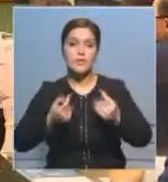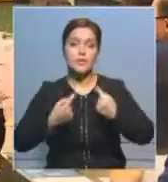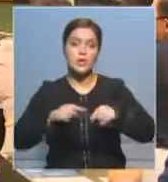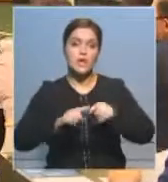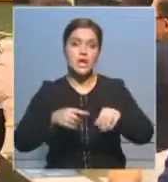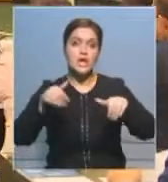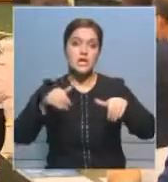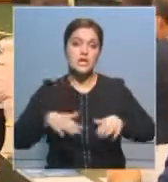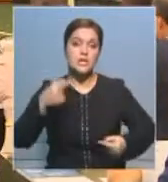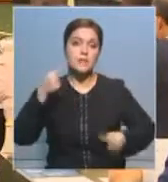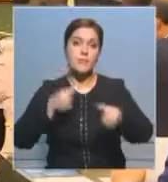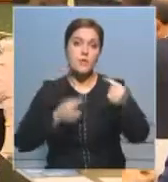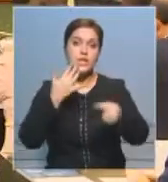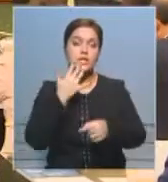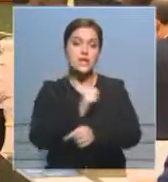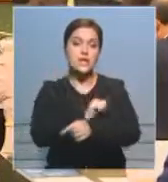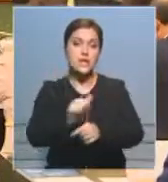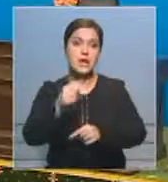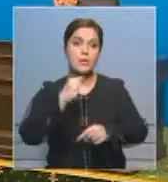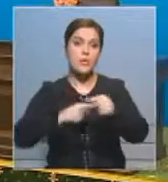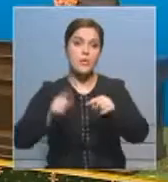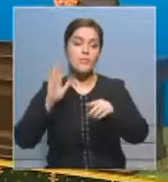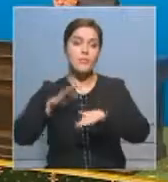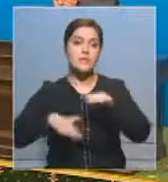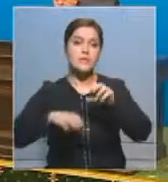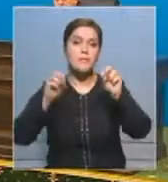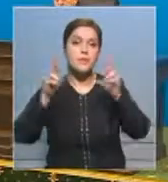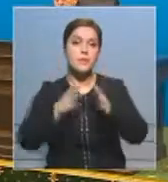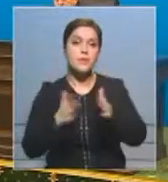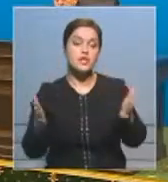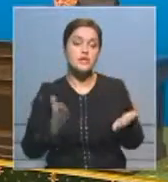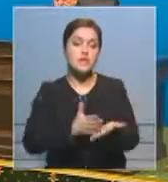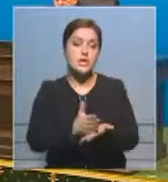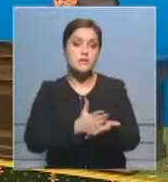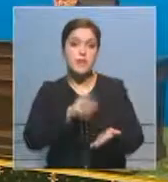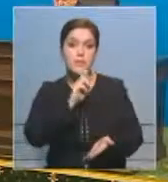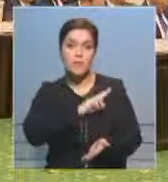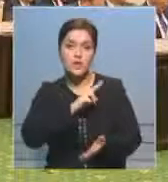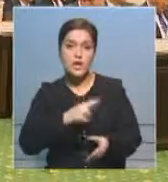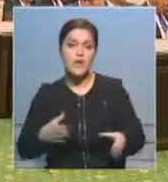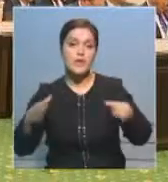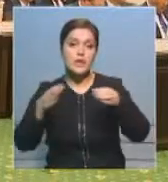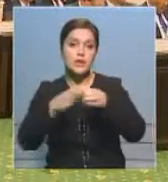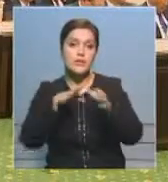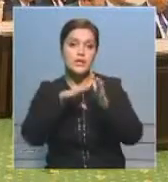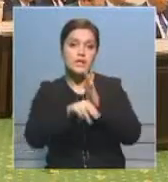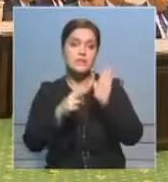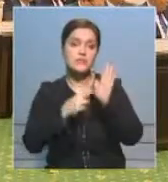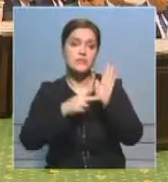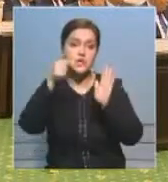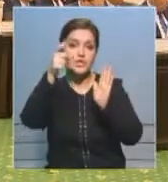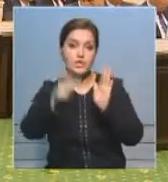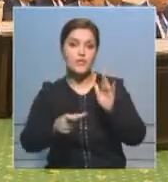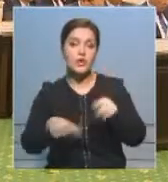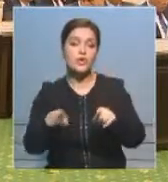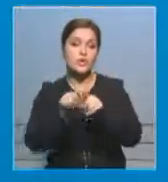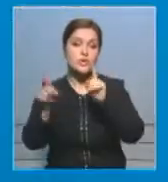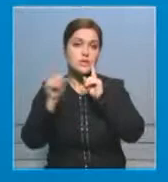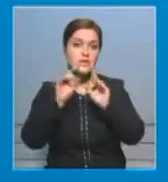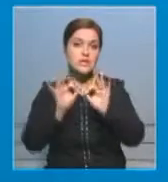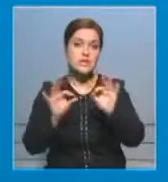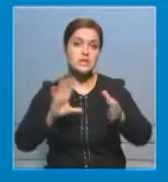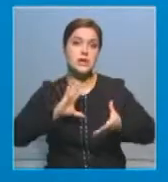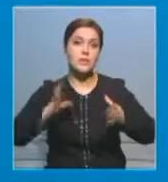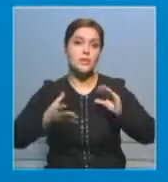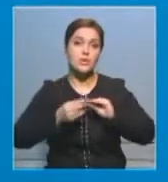судебного органа решать споры иностранных бизнесменов будут специалисты с большим стажем работы стали due вашей 7 человек кроме этого на